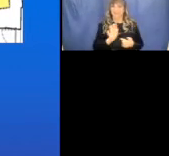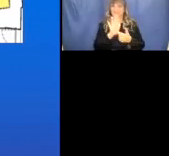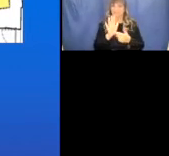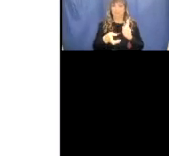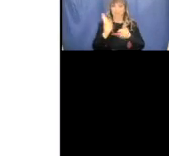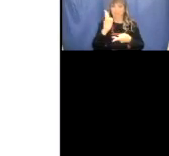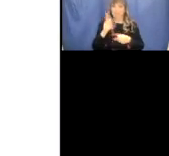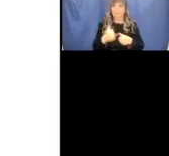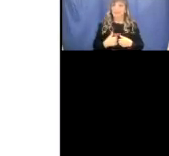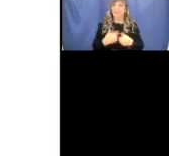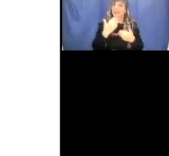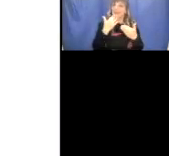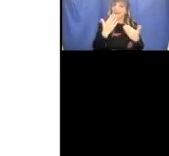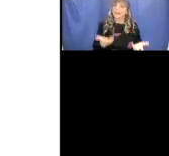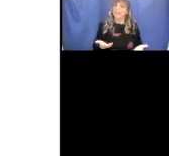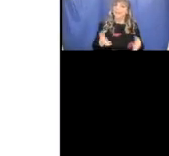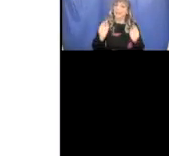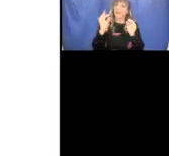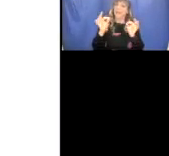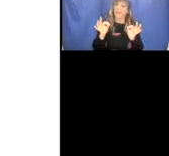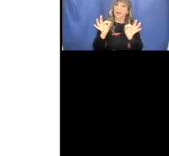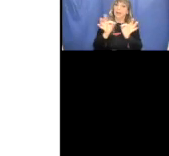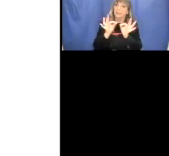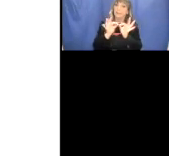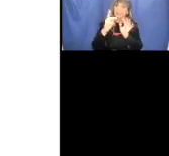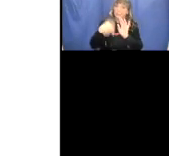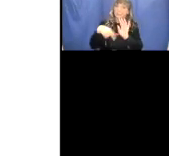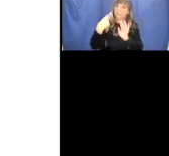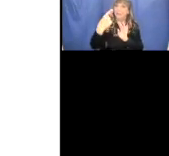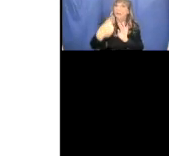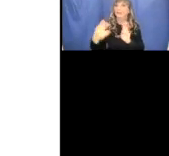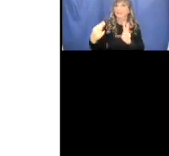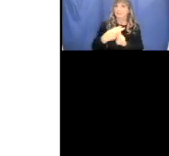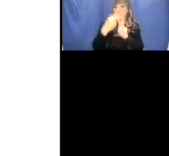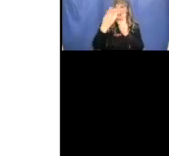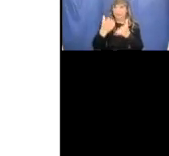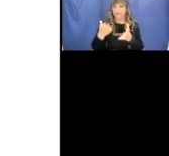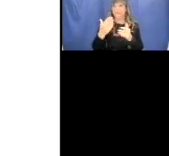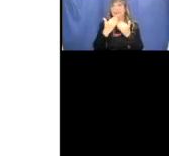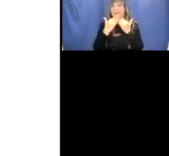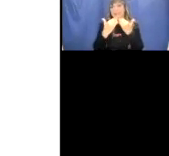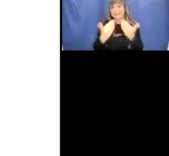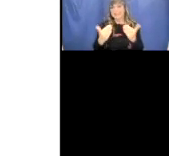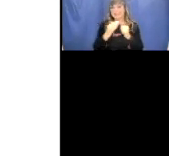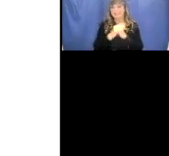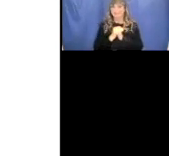al prossimo al nostro prossimo incontro grazie